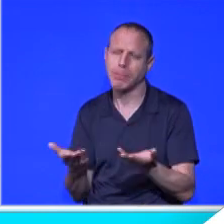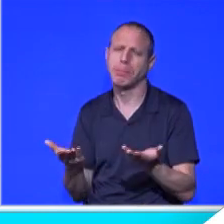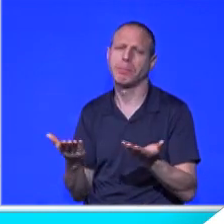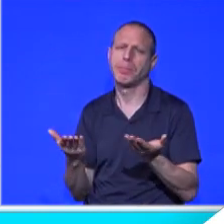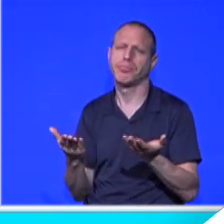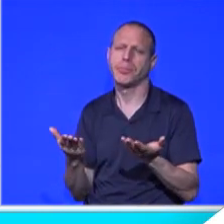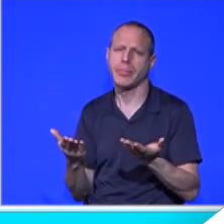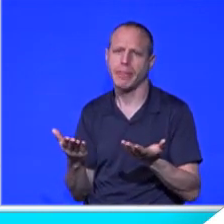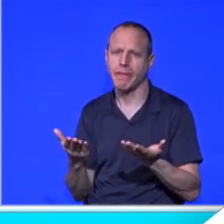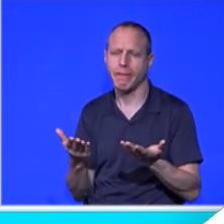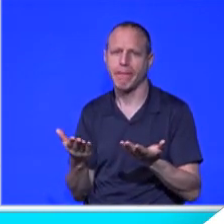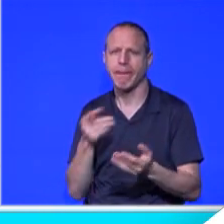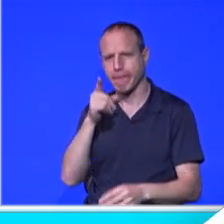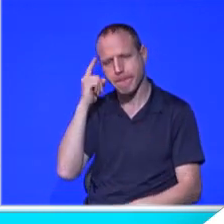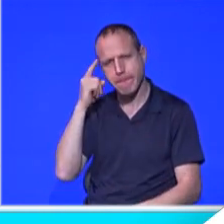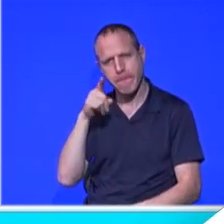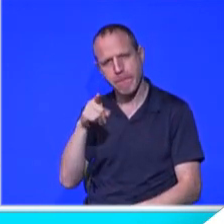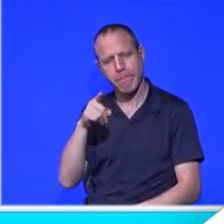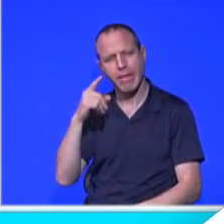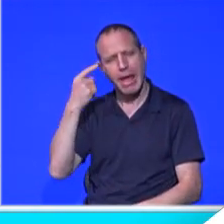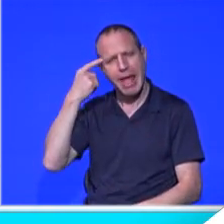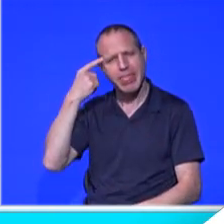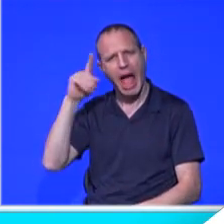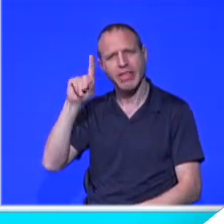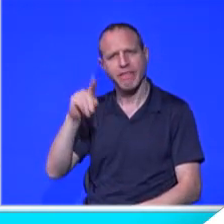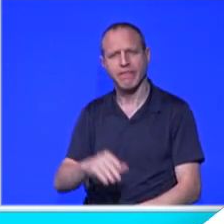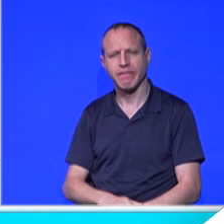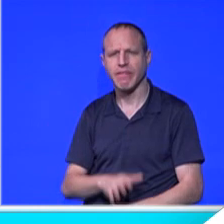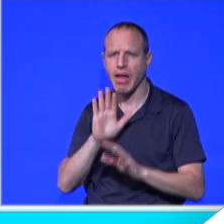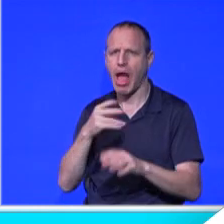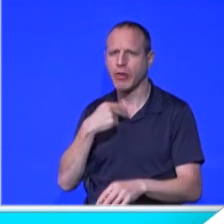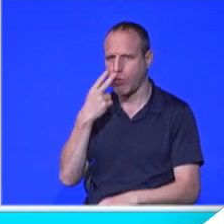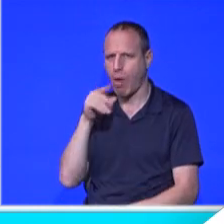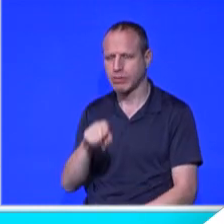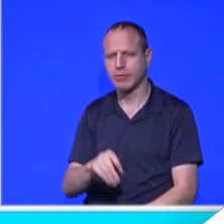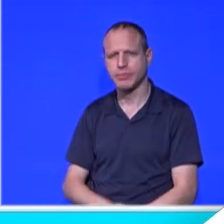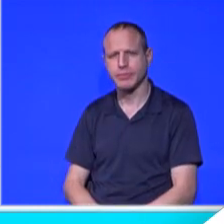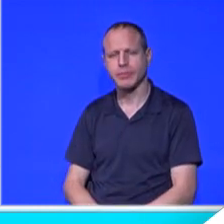זה, אתה יודע, זה נרטיב, ככה אני רואה את זה.